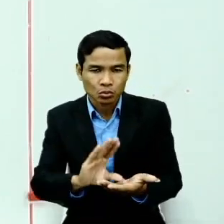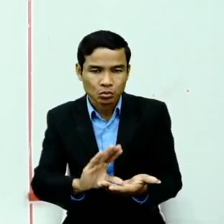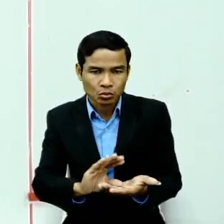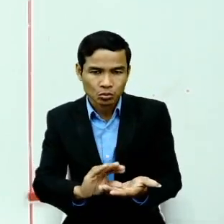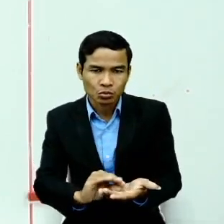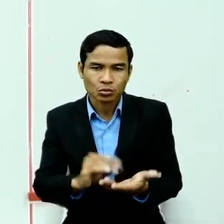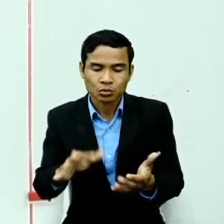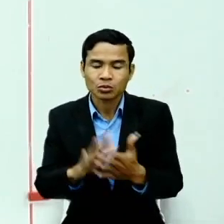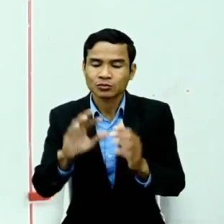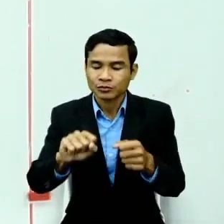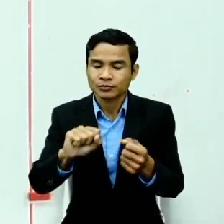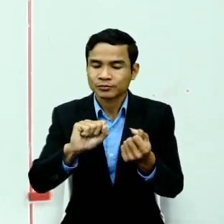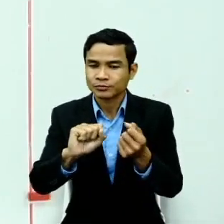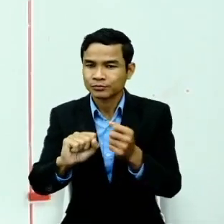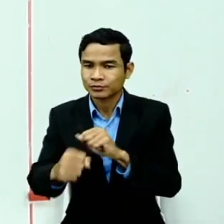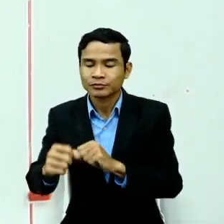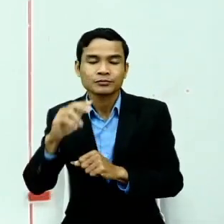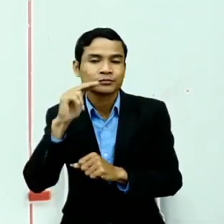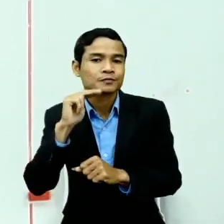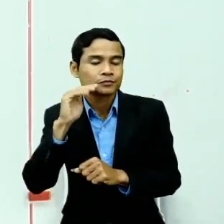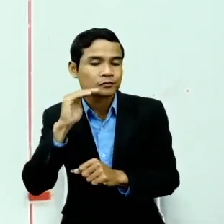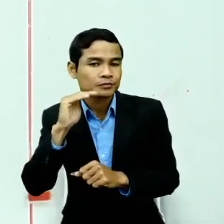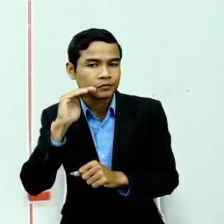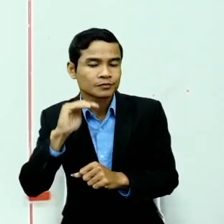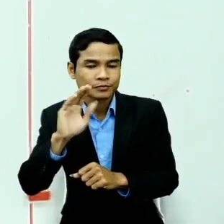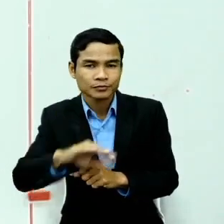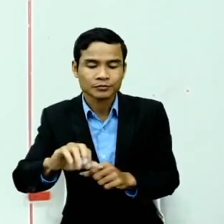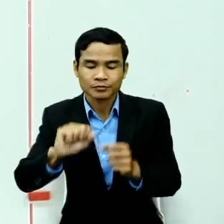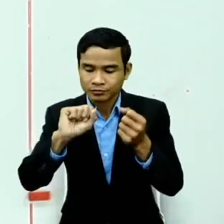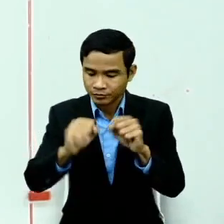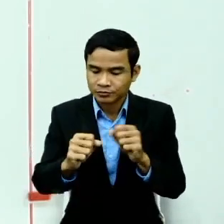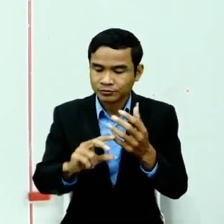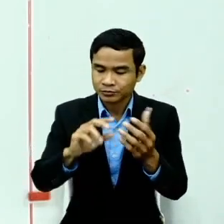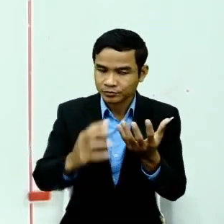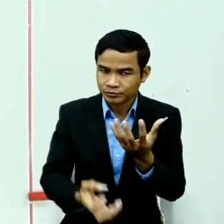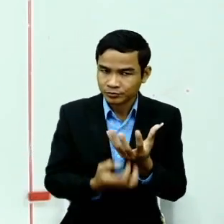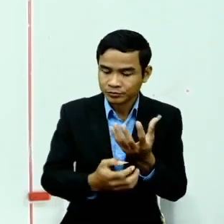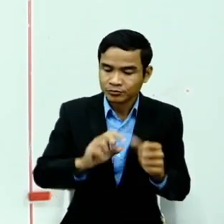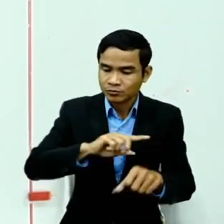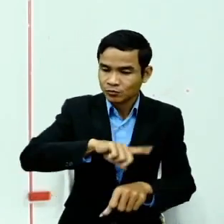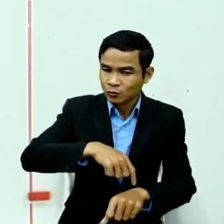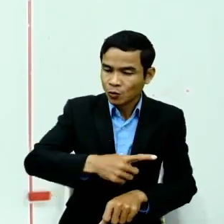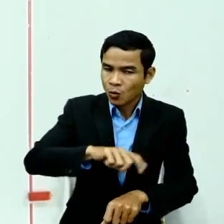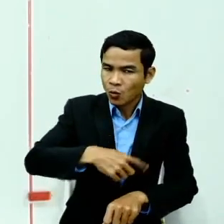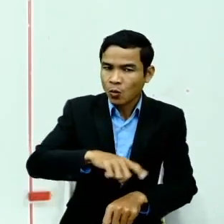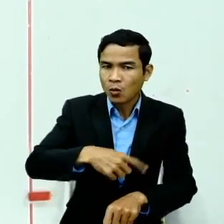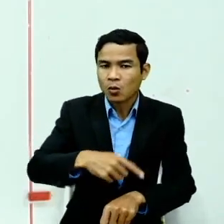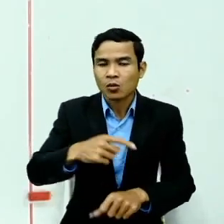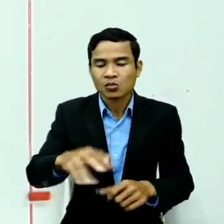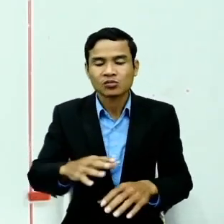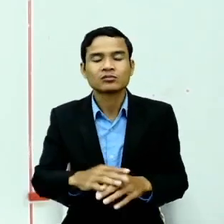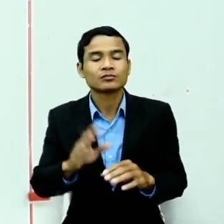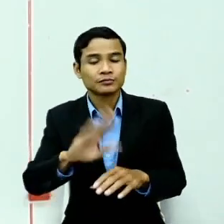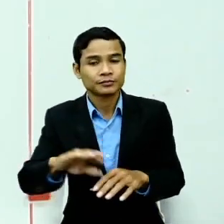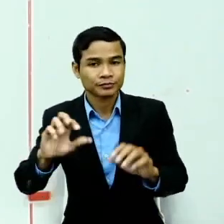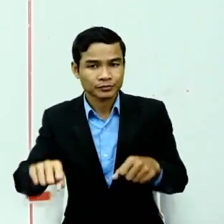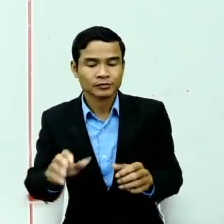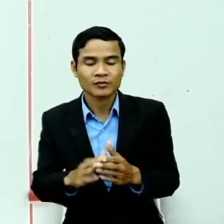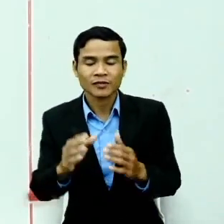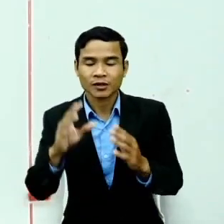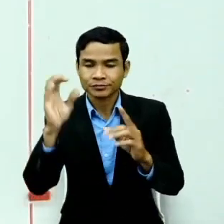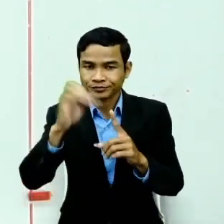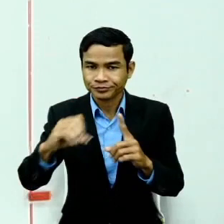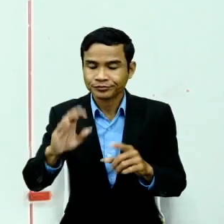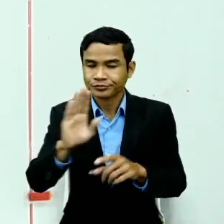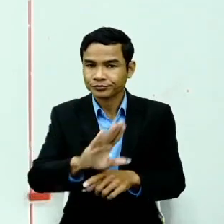nó có ban khai thì chỉ score thao nó cứ chỉ cà rụng ngoa nó con cha ấy là con từng ở cái cha con tay là